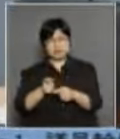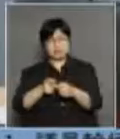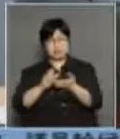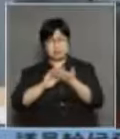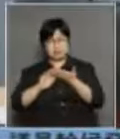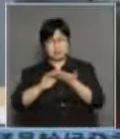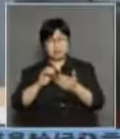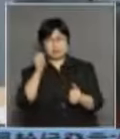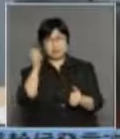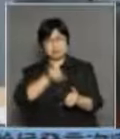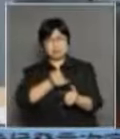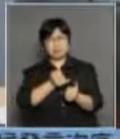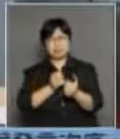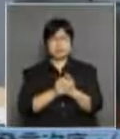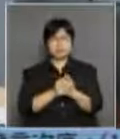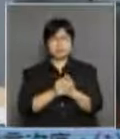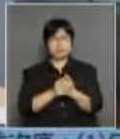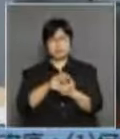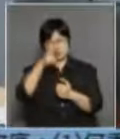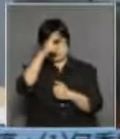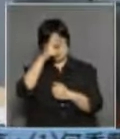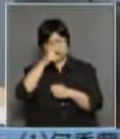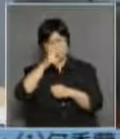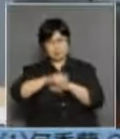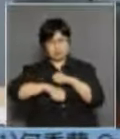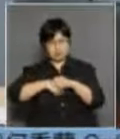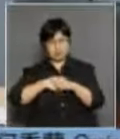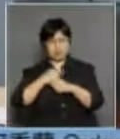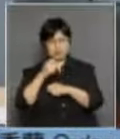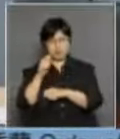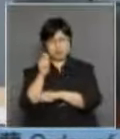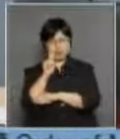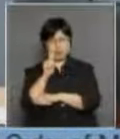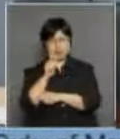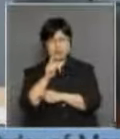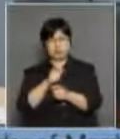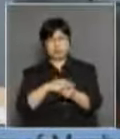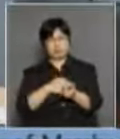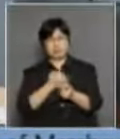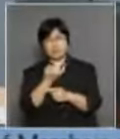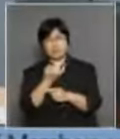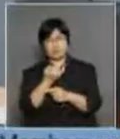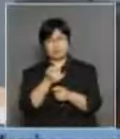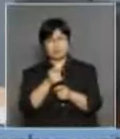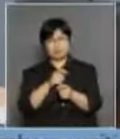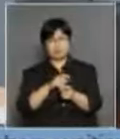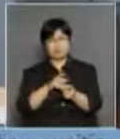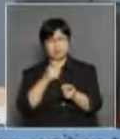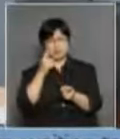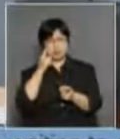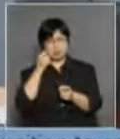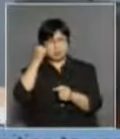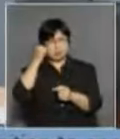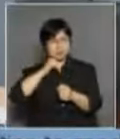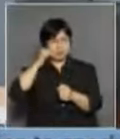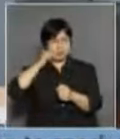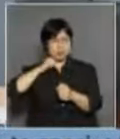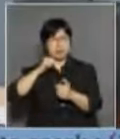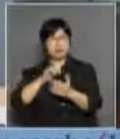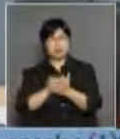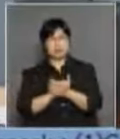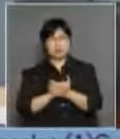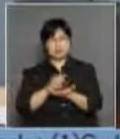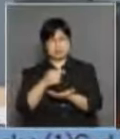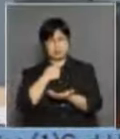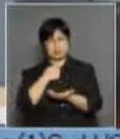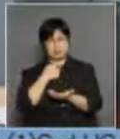責勞福局是歪理思歪，就是說是看不到長者的需